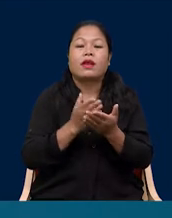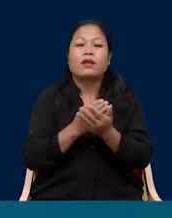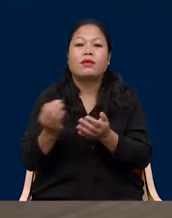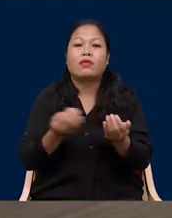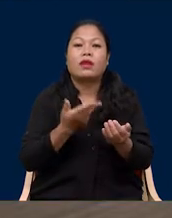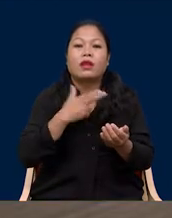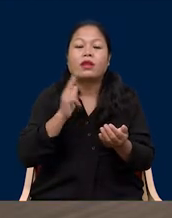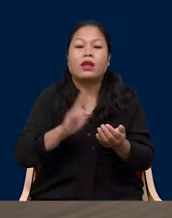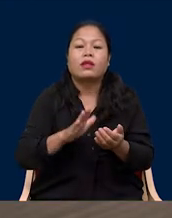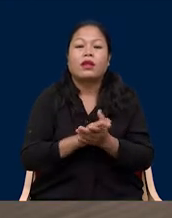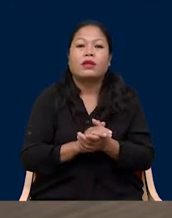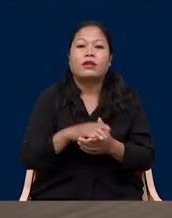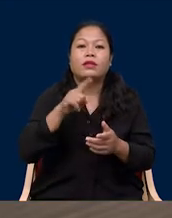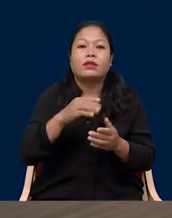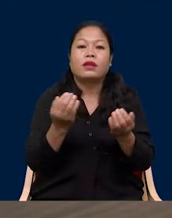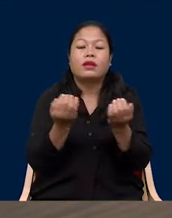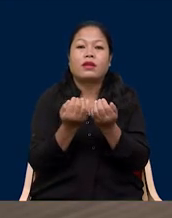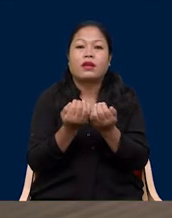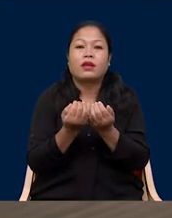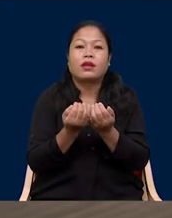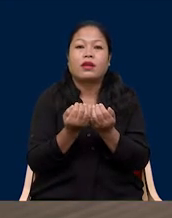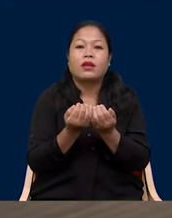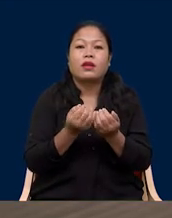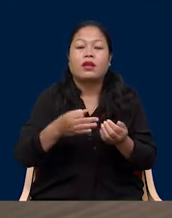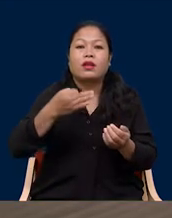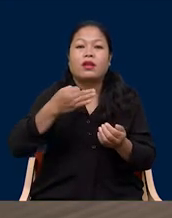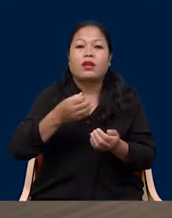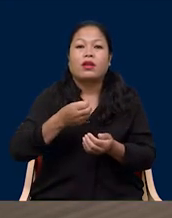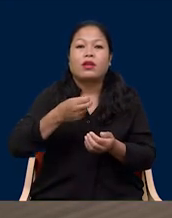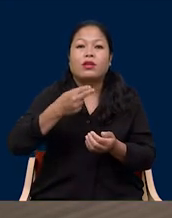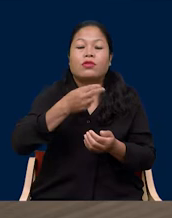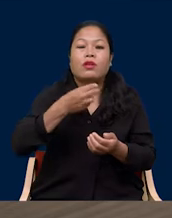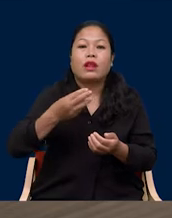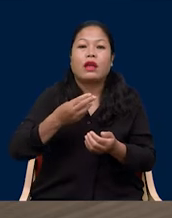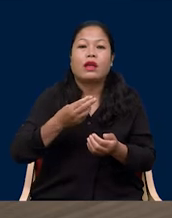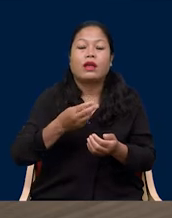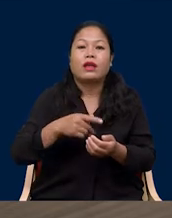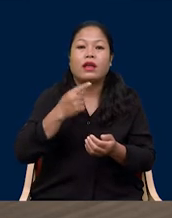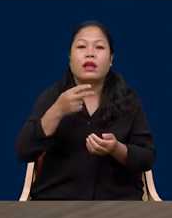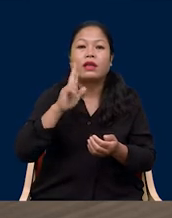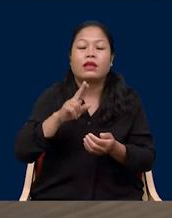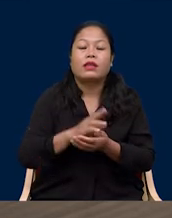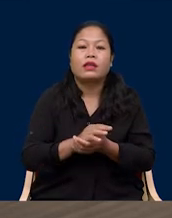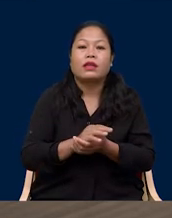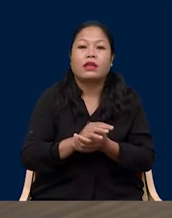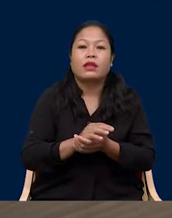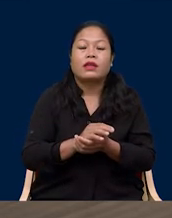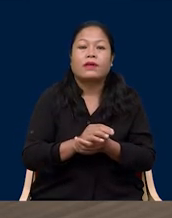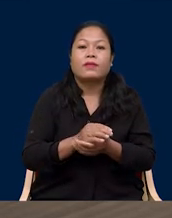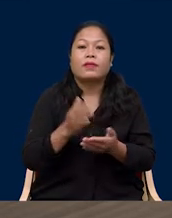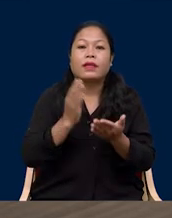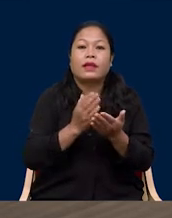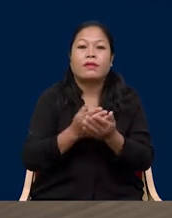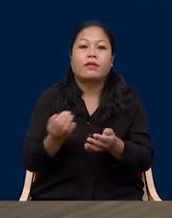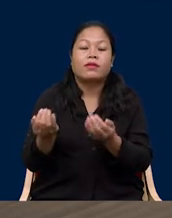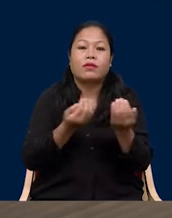पनि हुनुहुन्छ, कार्यक्रममा स्वागत गर्न चाहे। त्यसै गरी हामीसँग थुनलामकी सह संस्थापक र डिजाइनर आयुषा श्रेष्ठज्यू